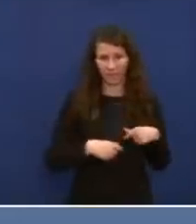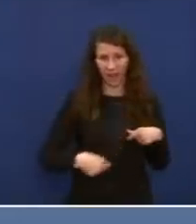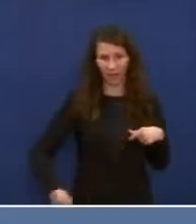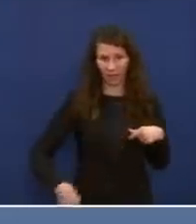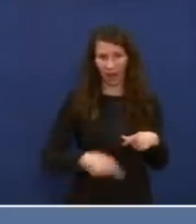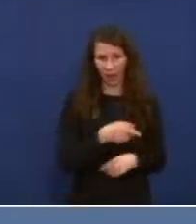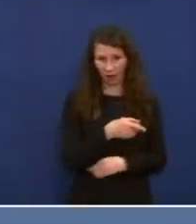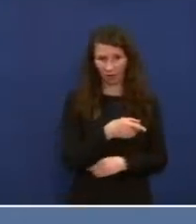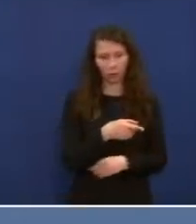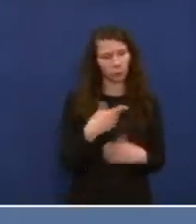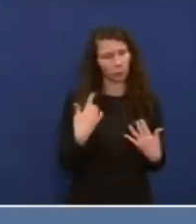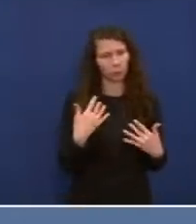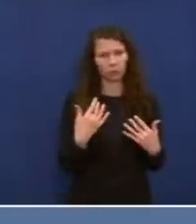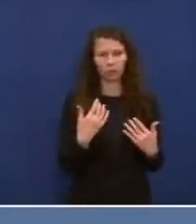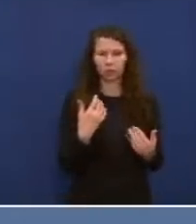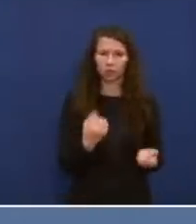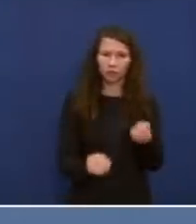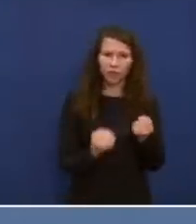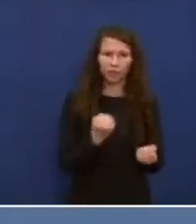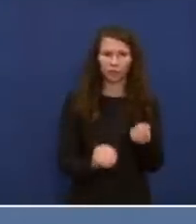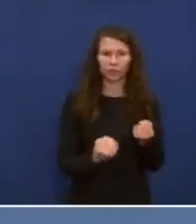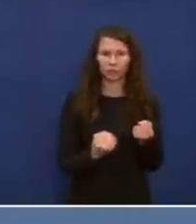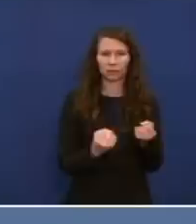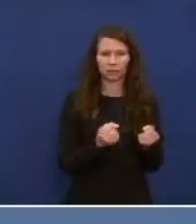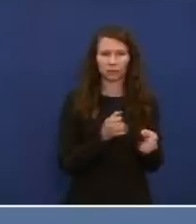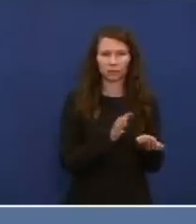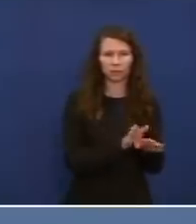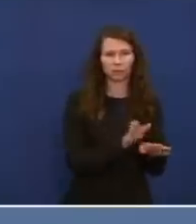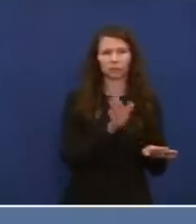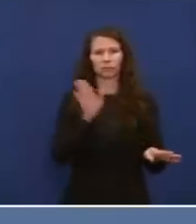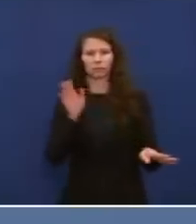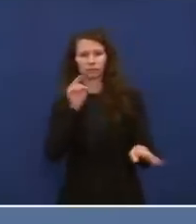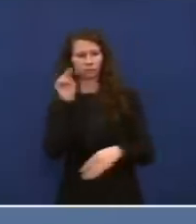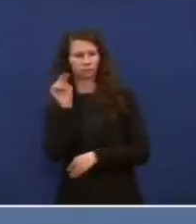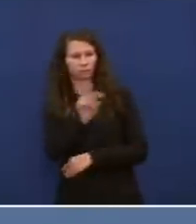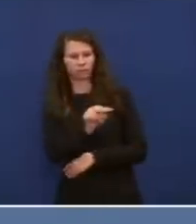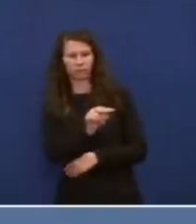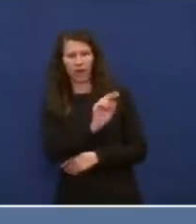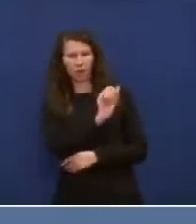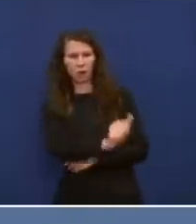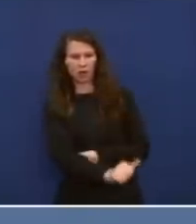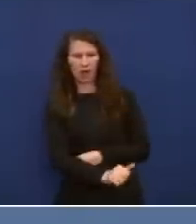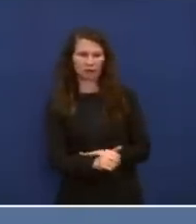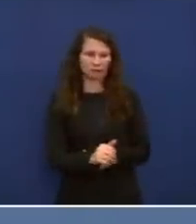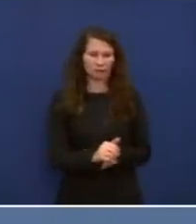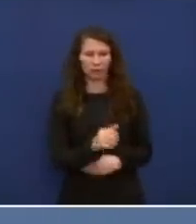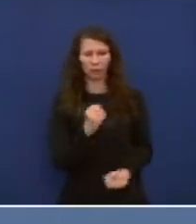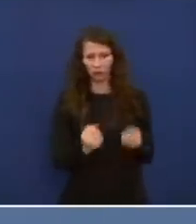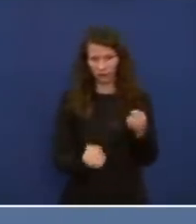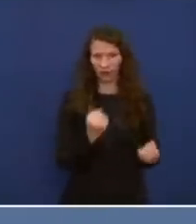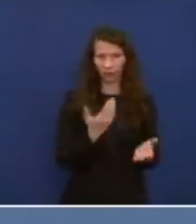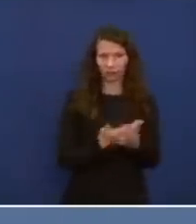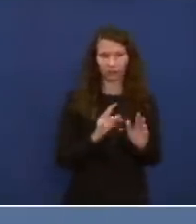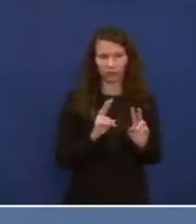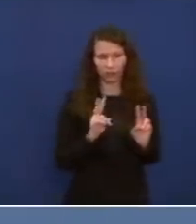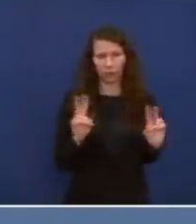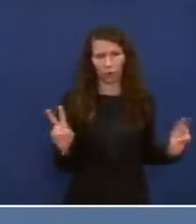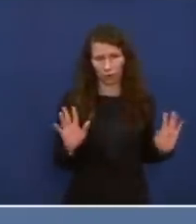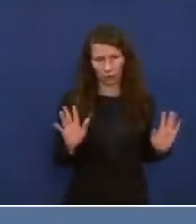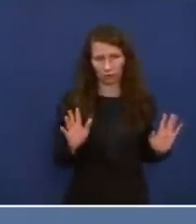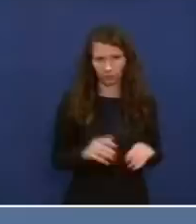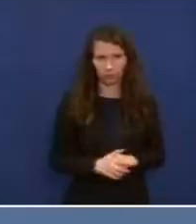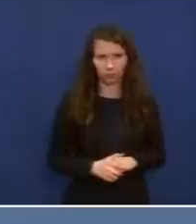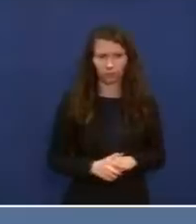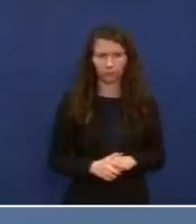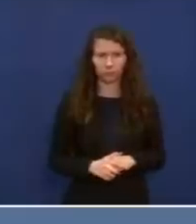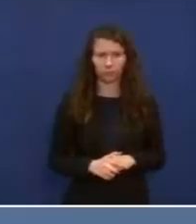besonders schwer von außen zu beurteilen und, glaube ich, eine gewisse Vorsicht in der Beurteilung